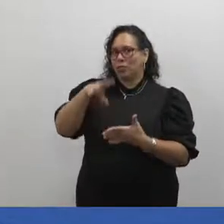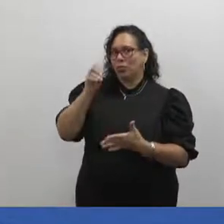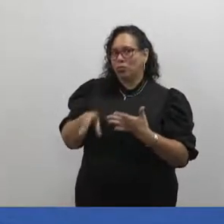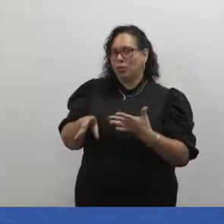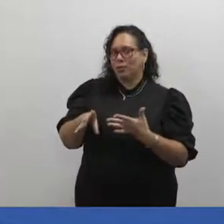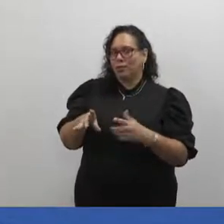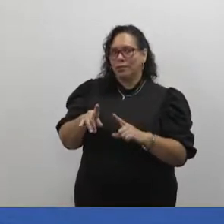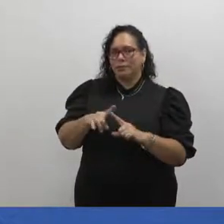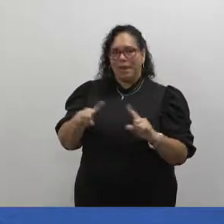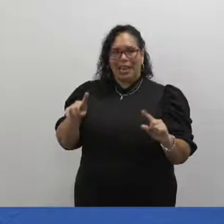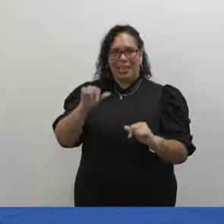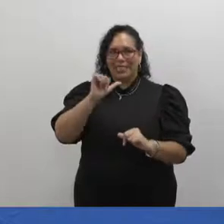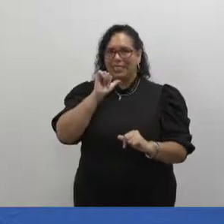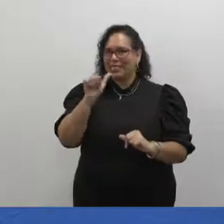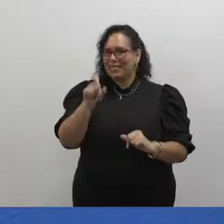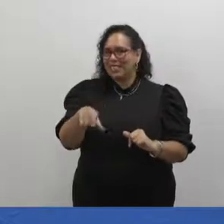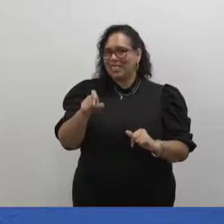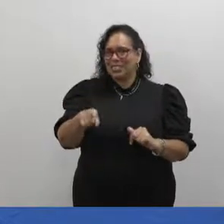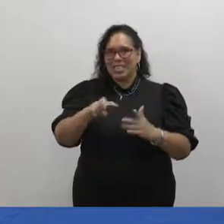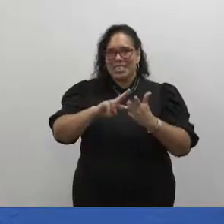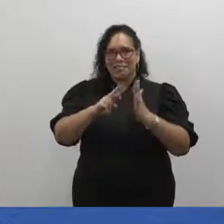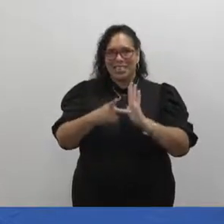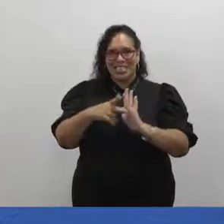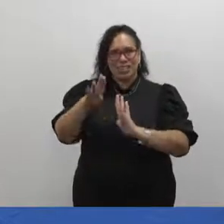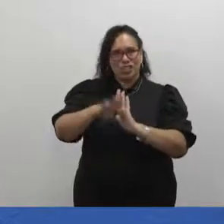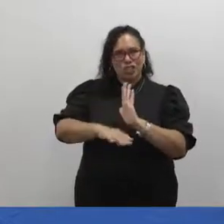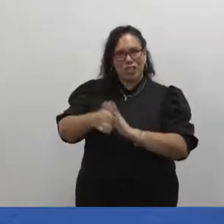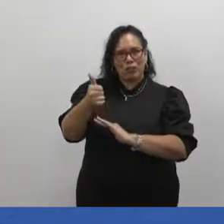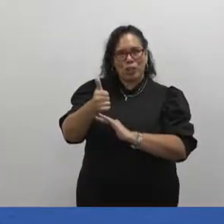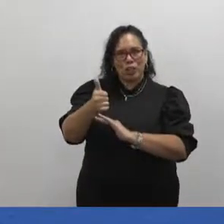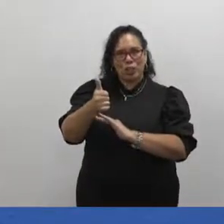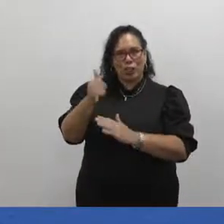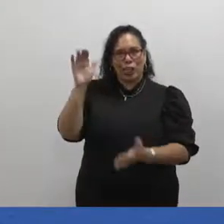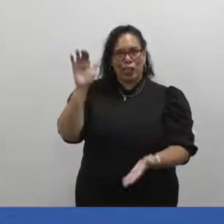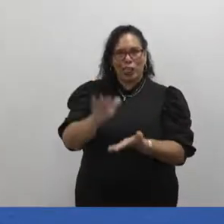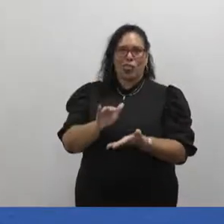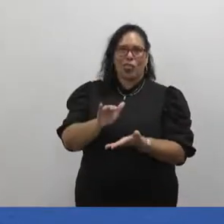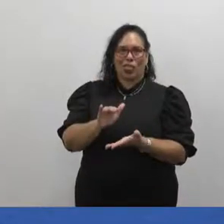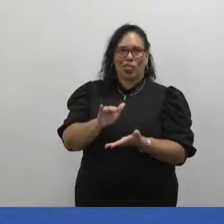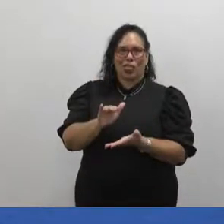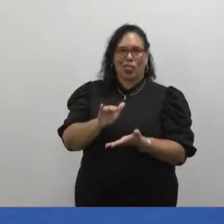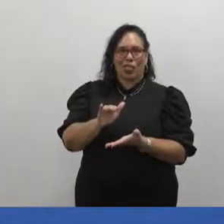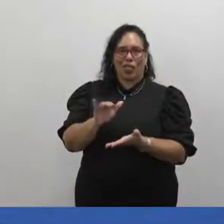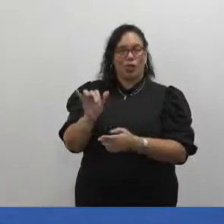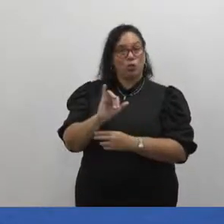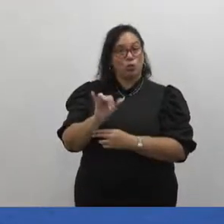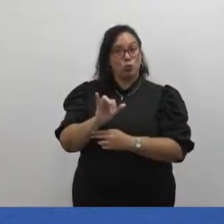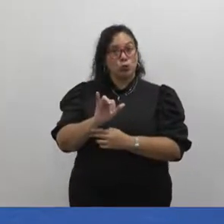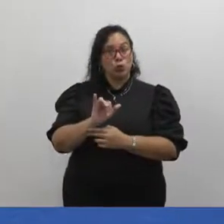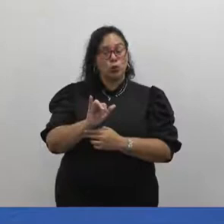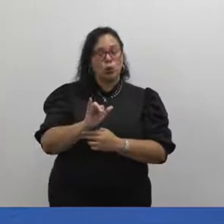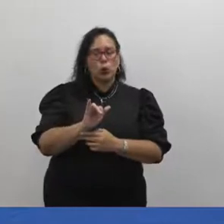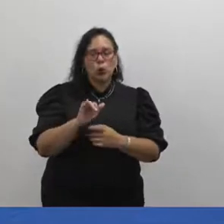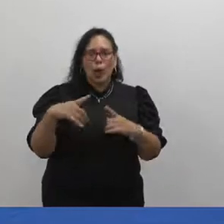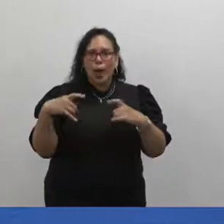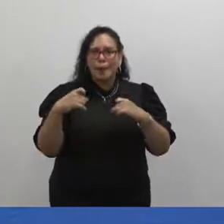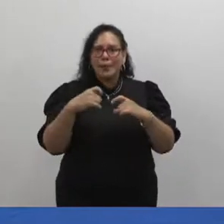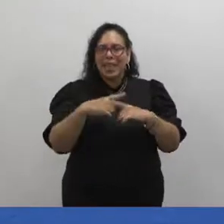dân mình ở lôi cho ra nè để dân tới ca là mà ho để thập nhé vì mà men men ca thu thay đây bà dân cắt bản